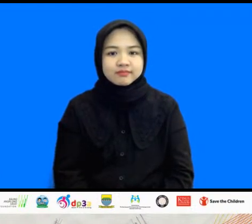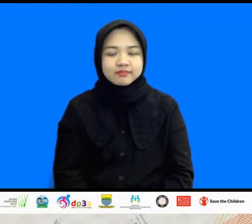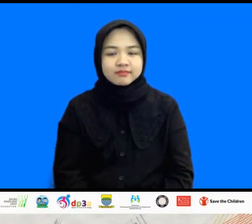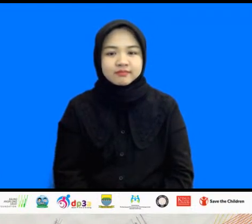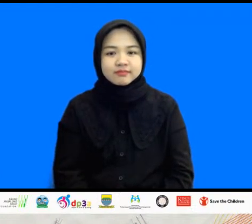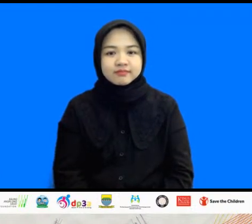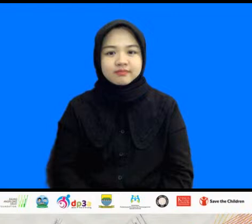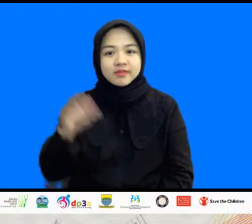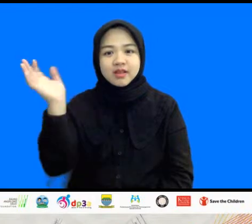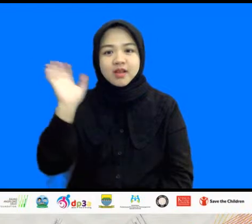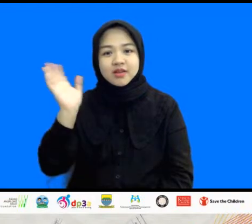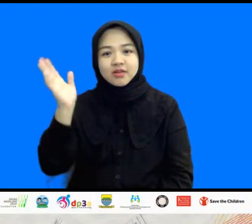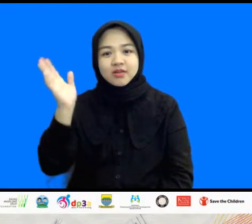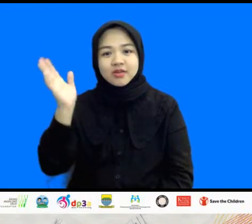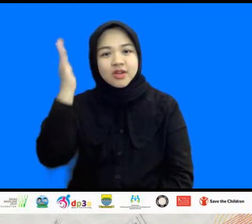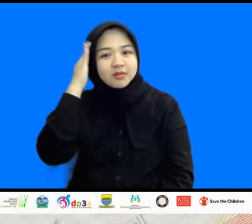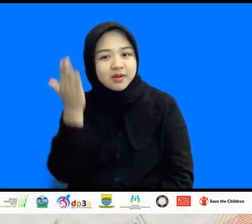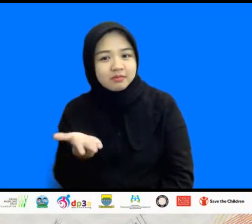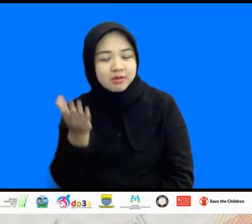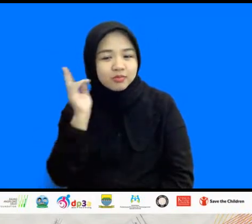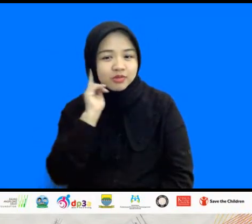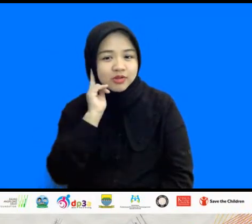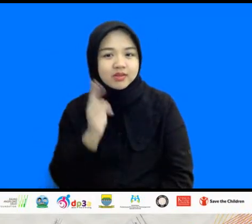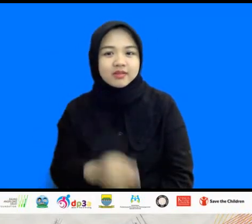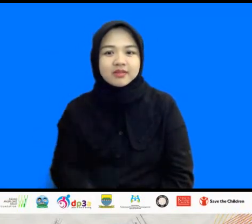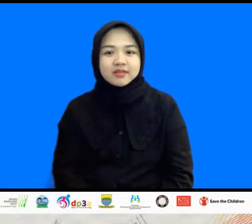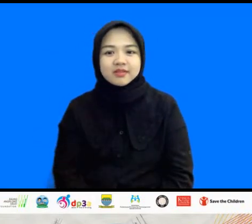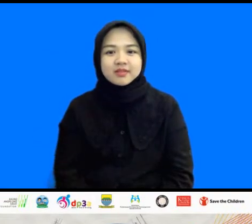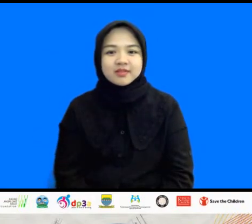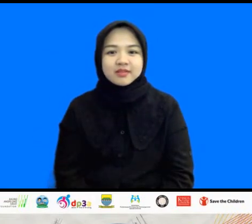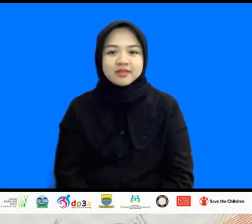Halo Bunda, apa kabar Bunda?